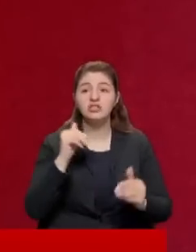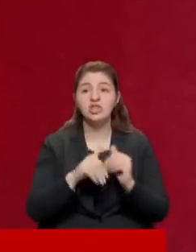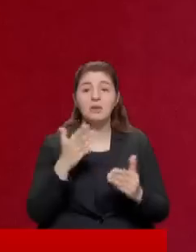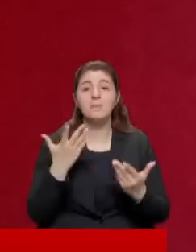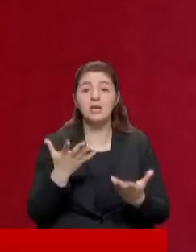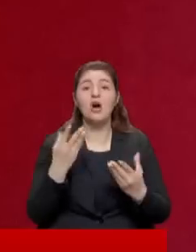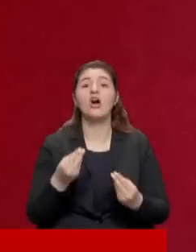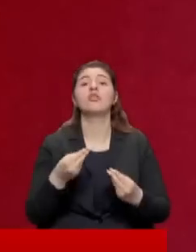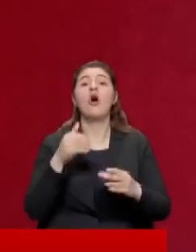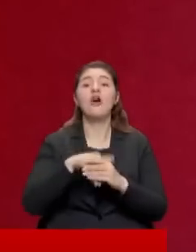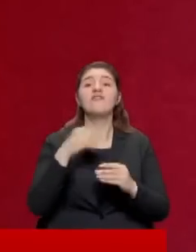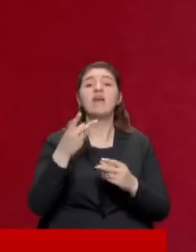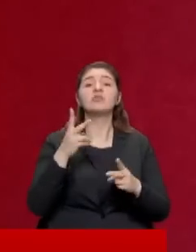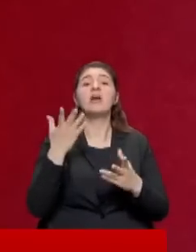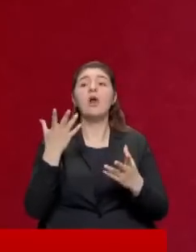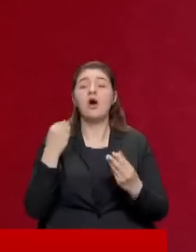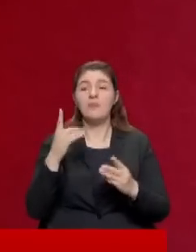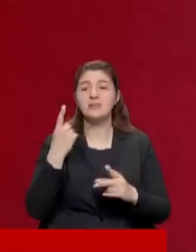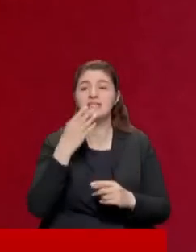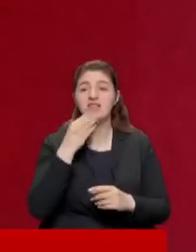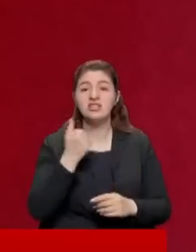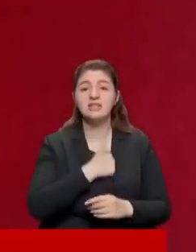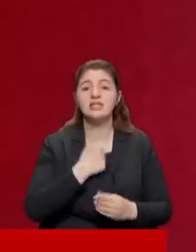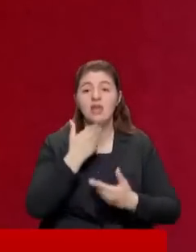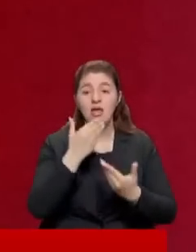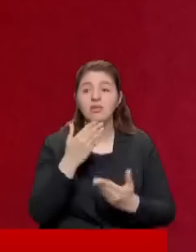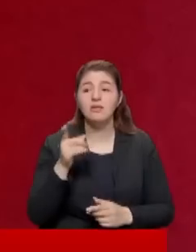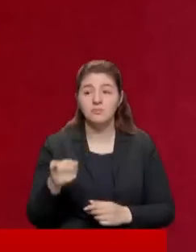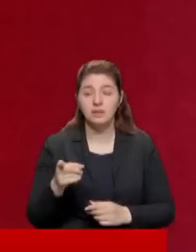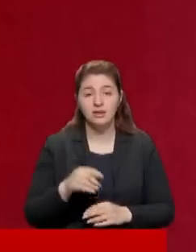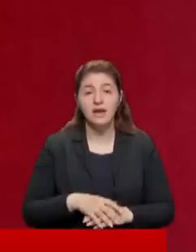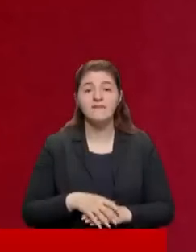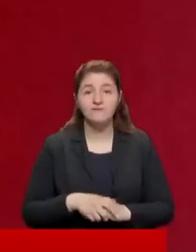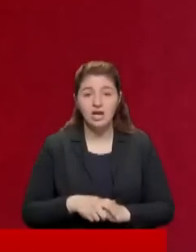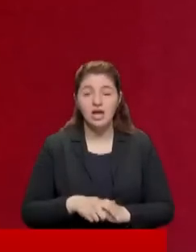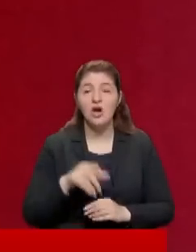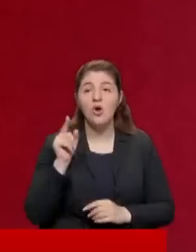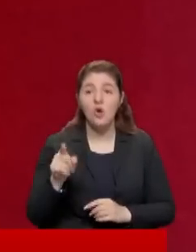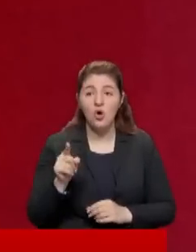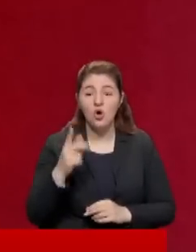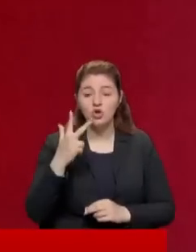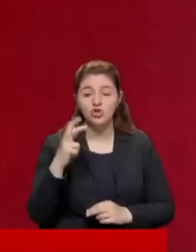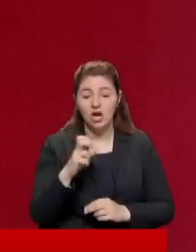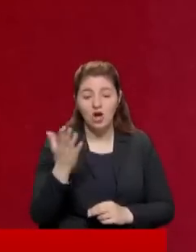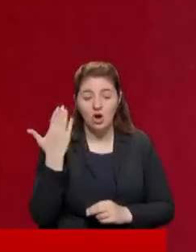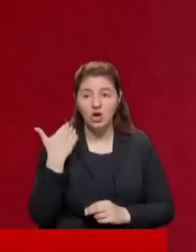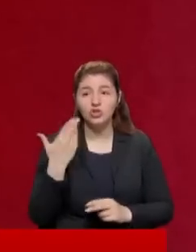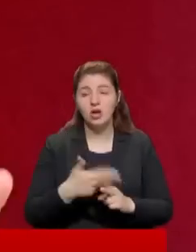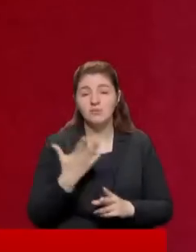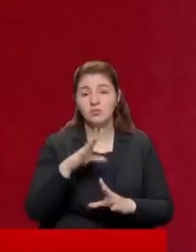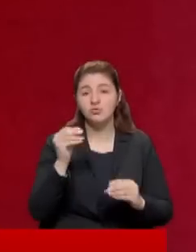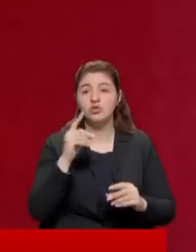bile olmayan gençler olan bir kızgınlığın ifadesi. Ve o 3 ay önce örneğin